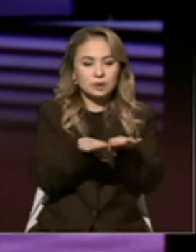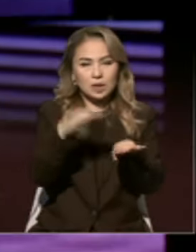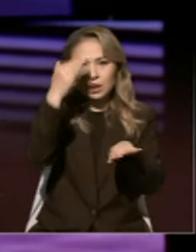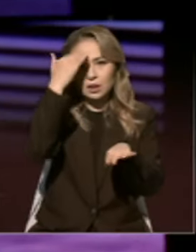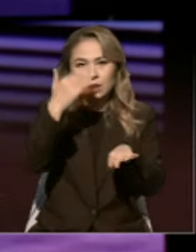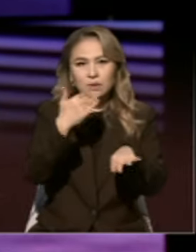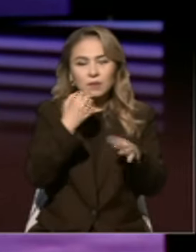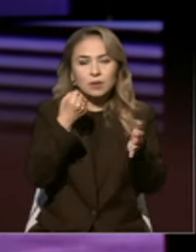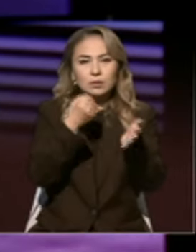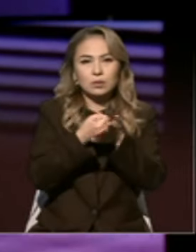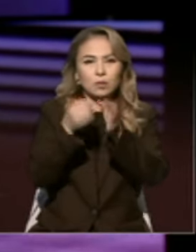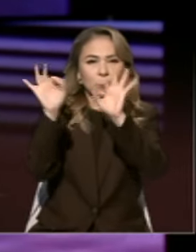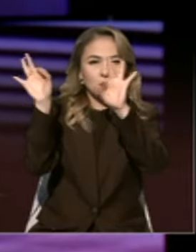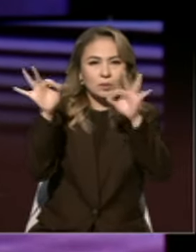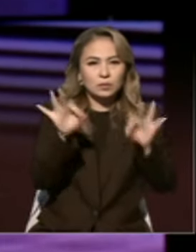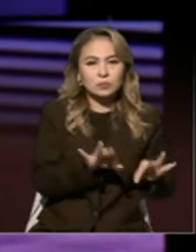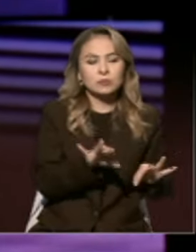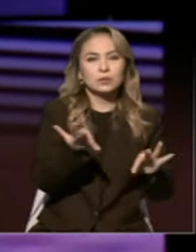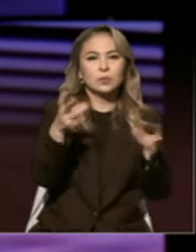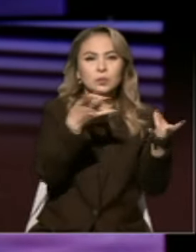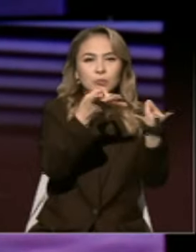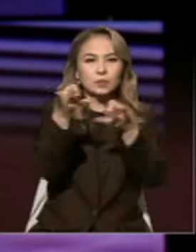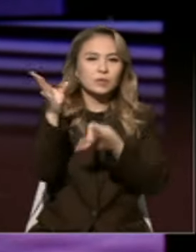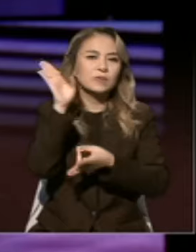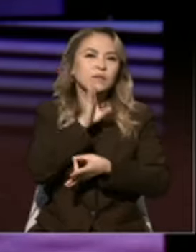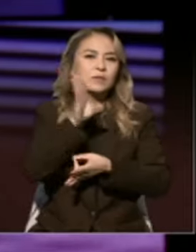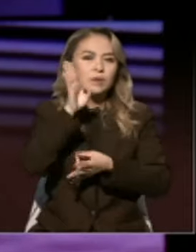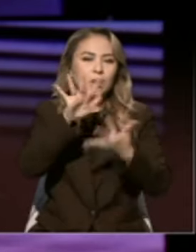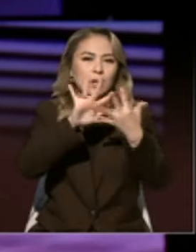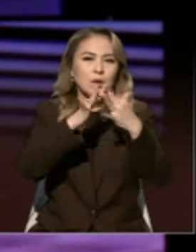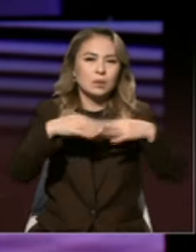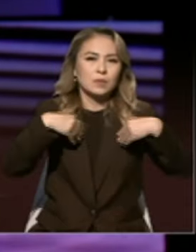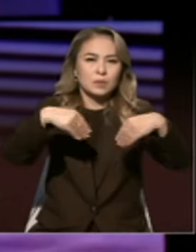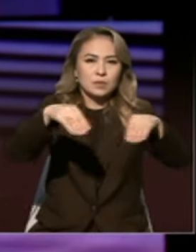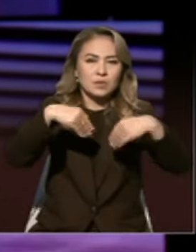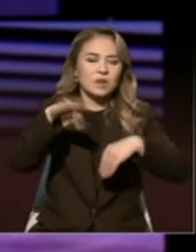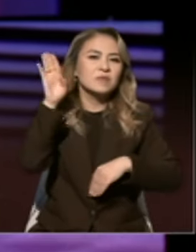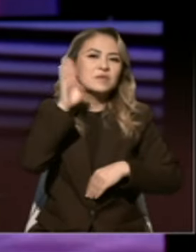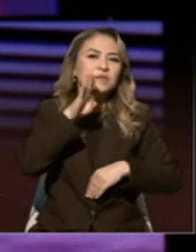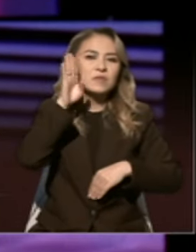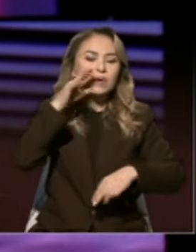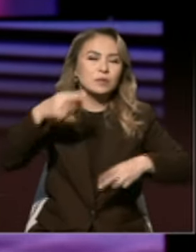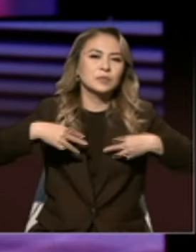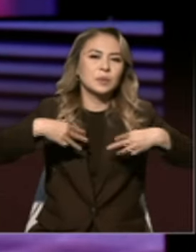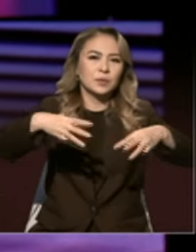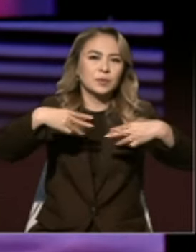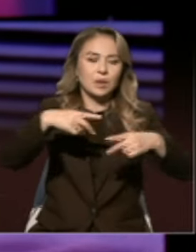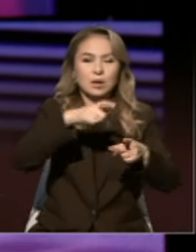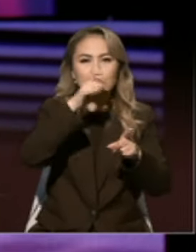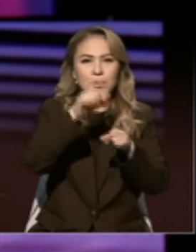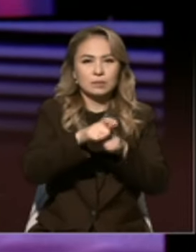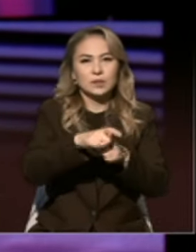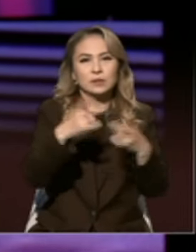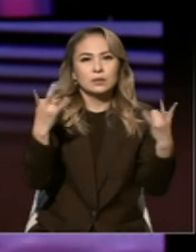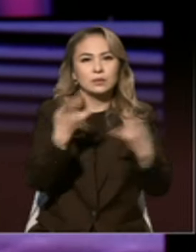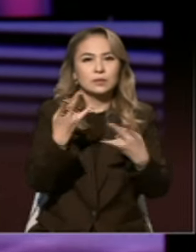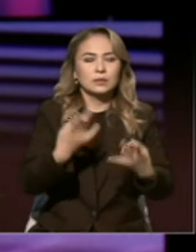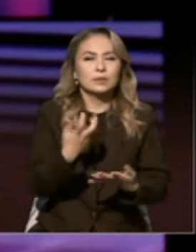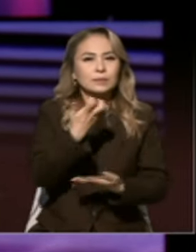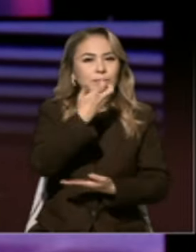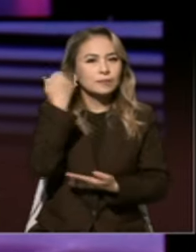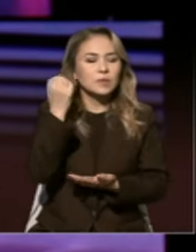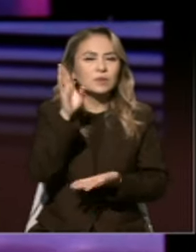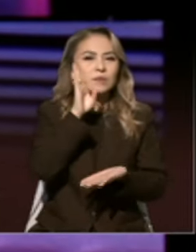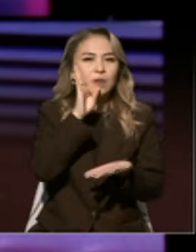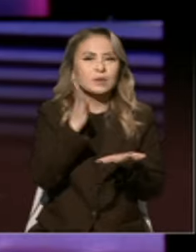бойы күзге дейін пайдаланатын халыққа керек, ауыл шаруашылығына керекті суды жинап алып қалуымыз керек. Міне,